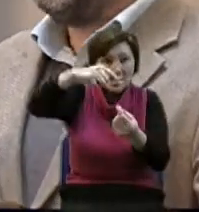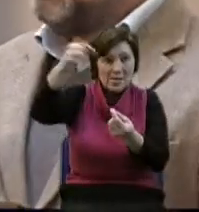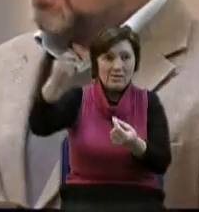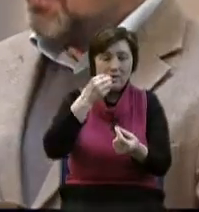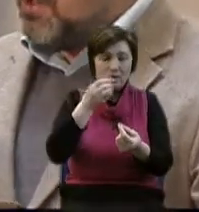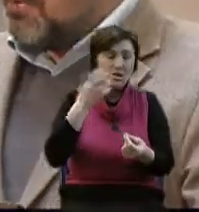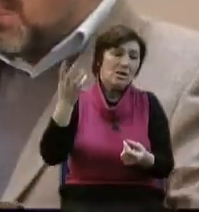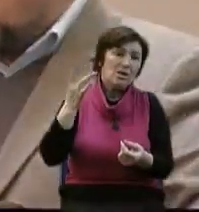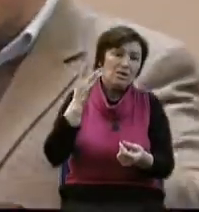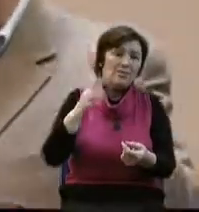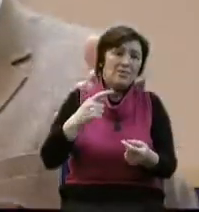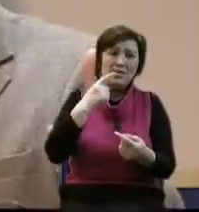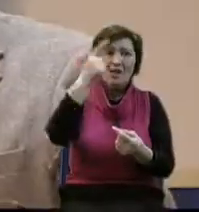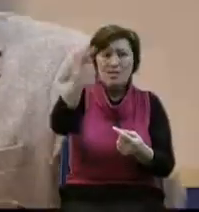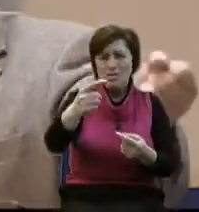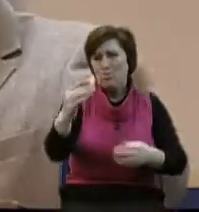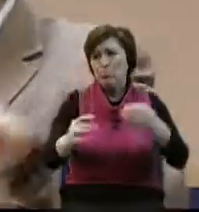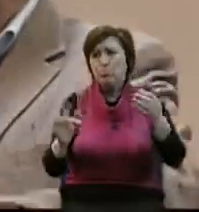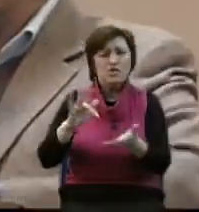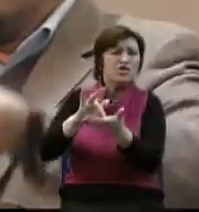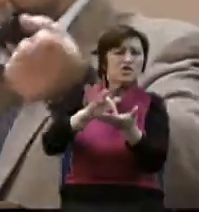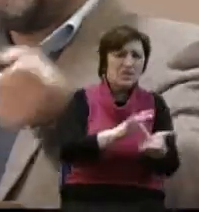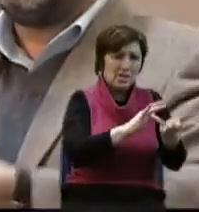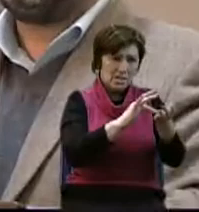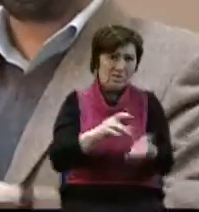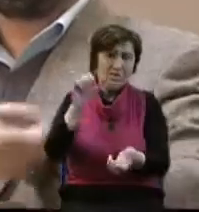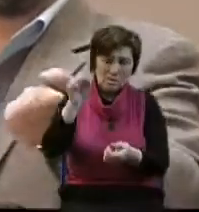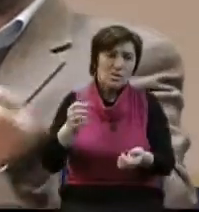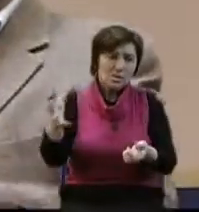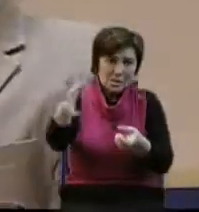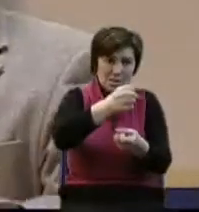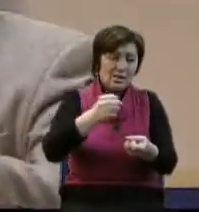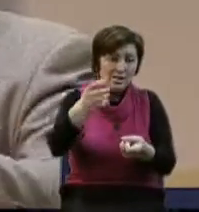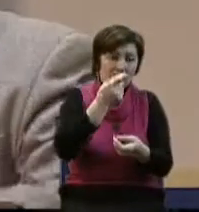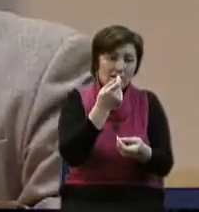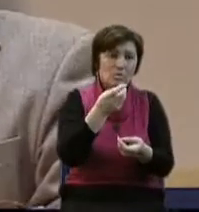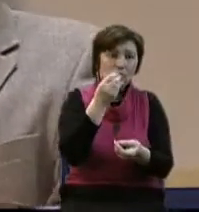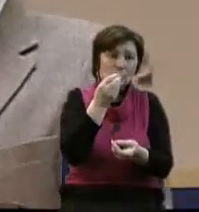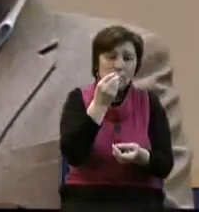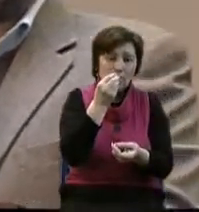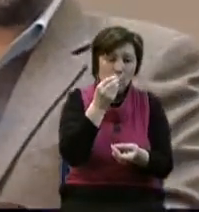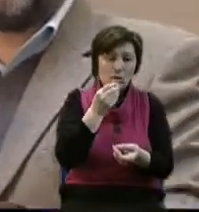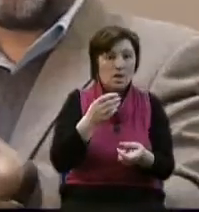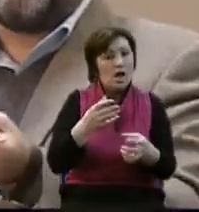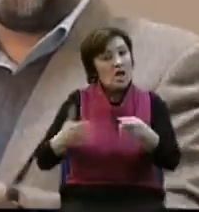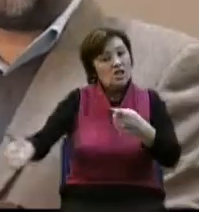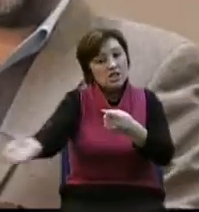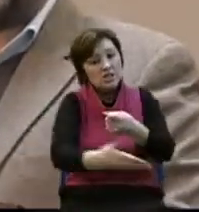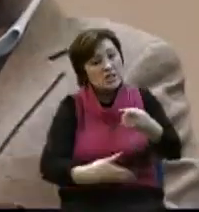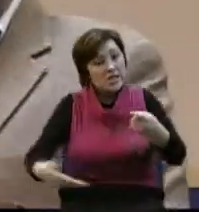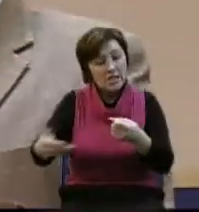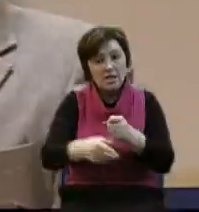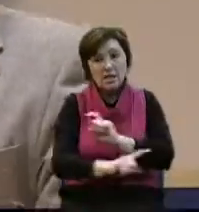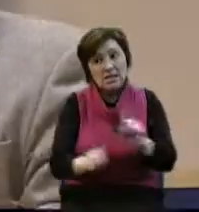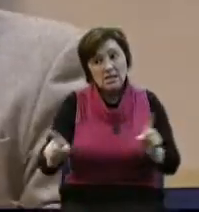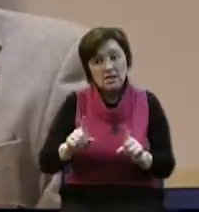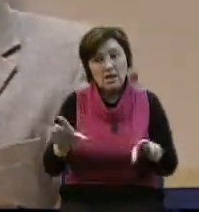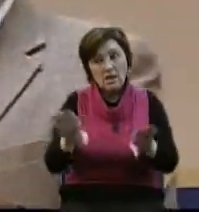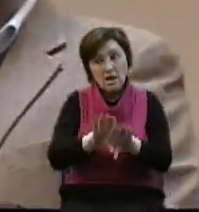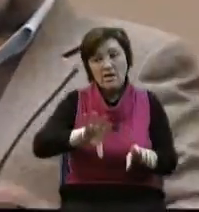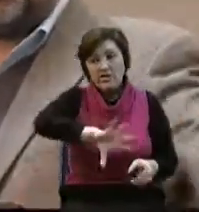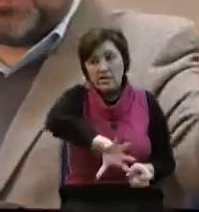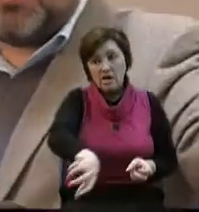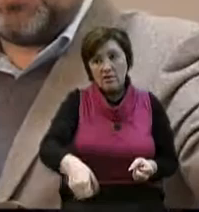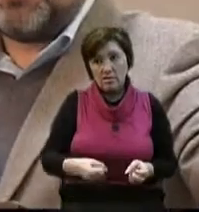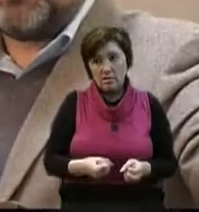шли, они не имели права брать серп и жать, потому что это было уже воровство. Но по закону